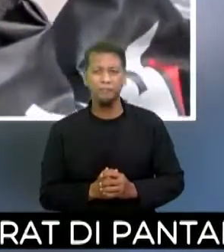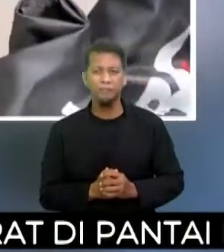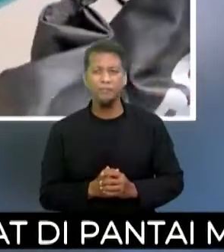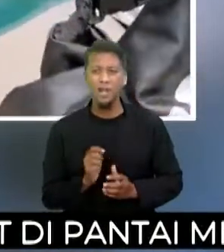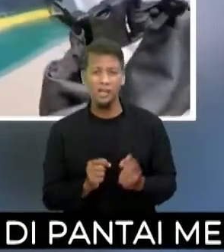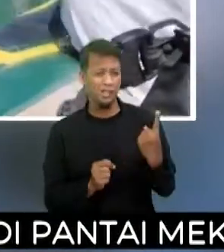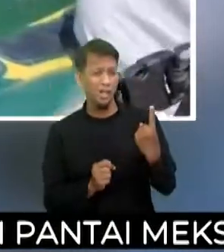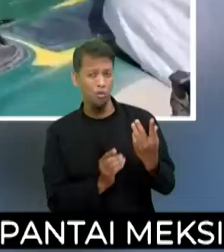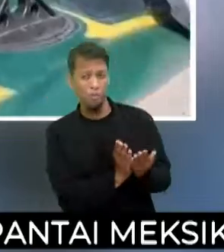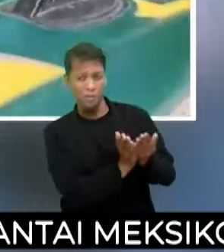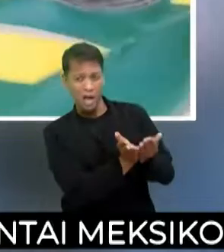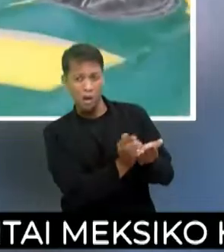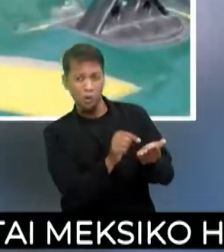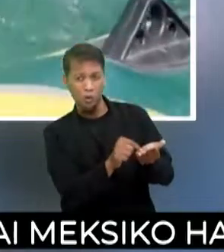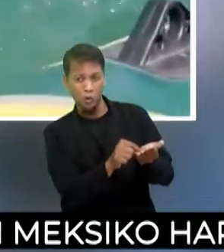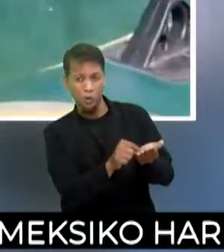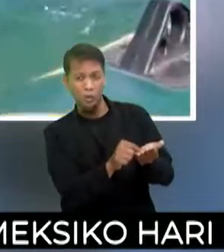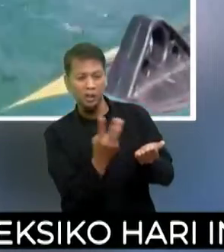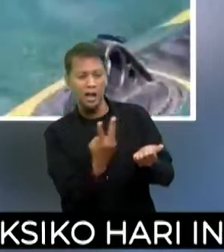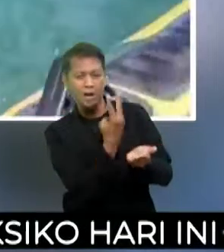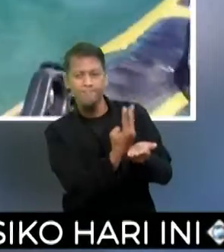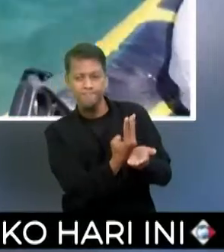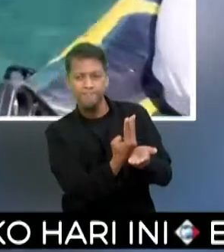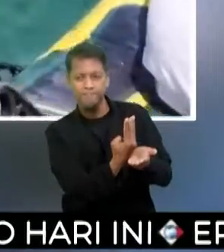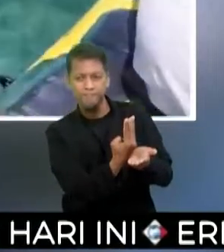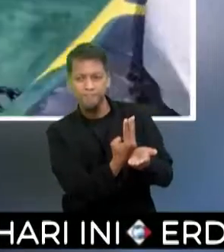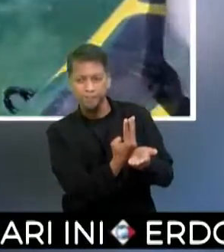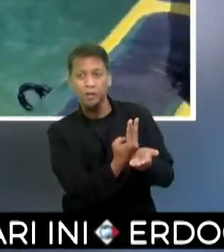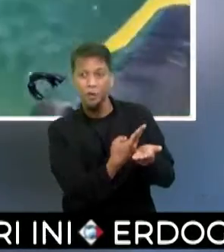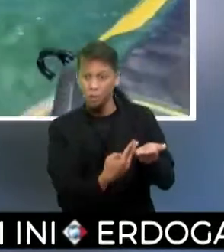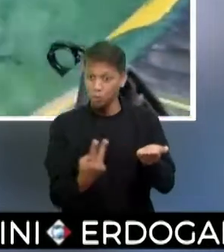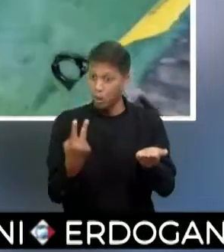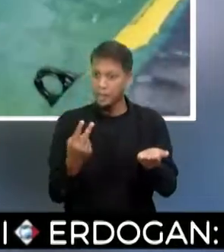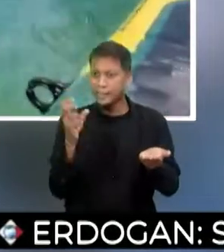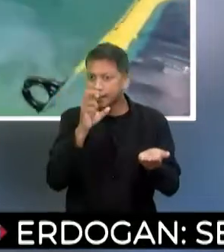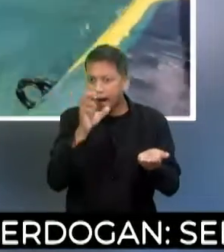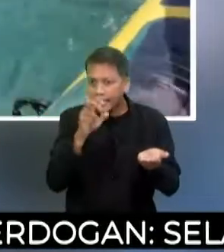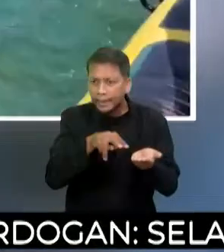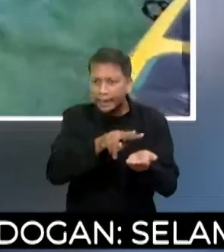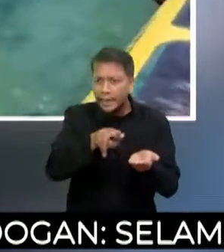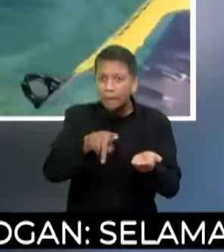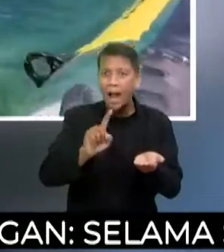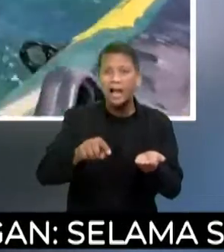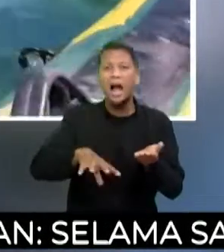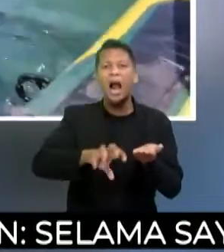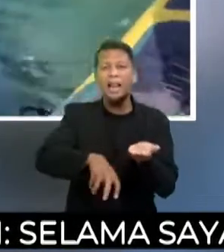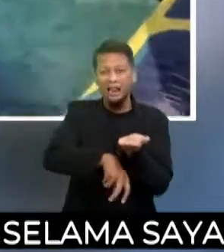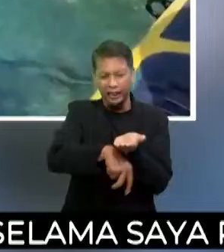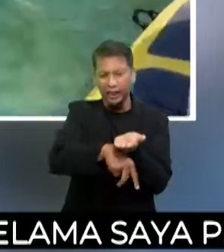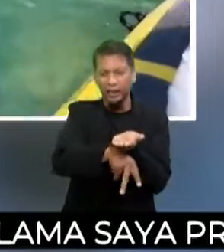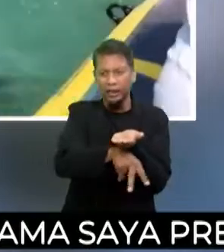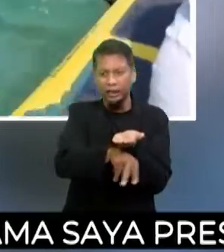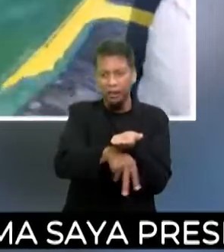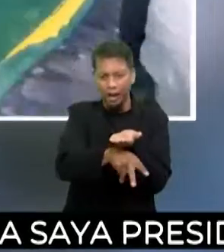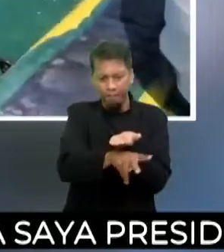3 personil, 2 personil melakukan pencarian secara visual dengan alat yang bisa meneropong ke benda di